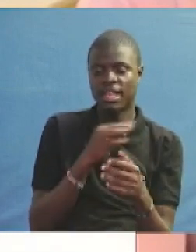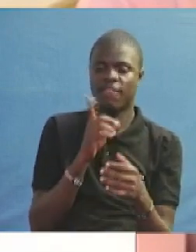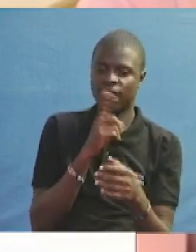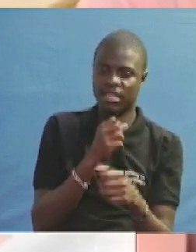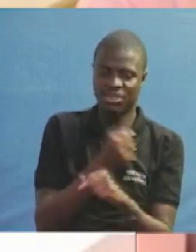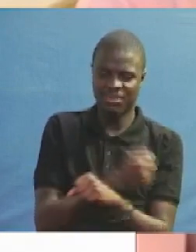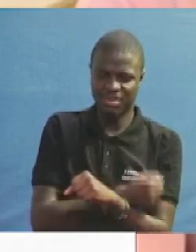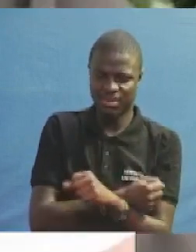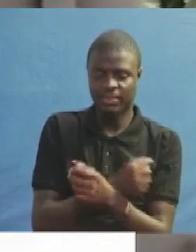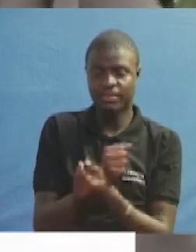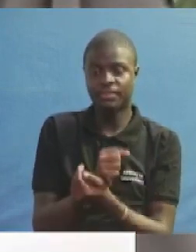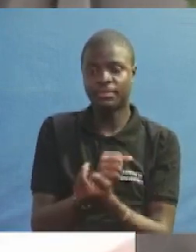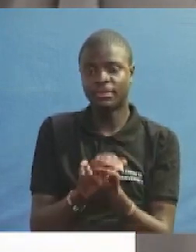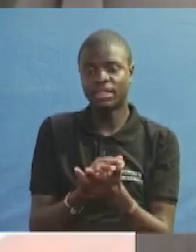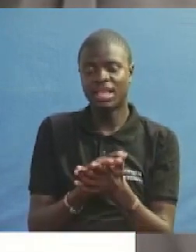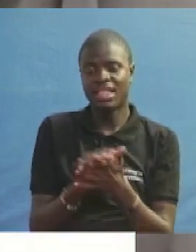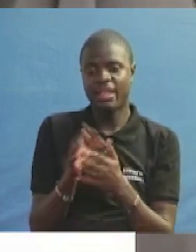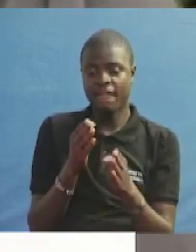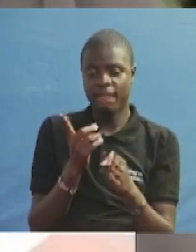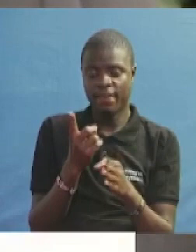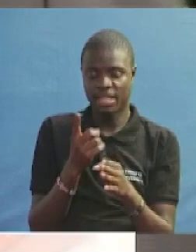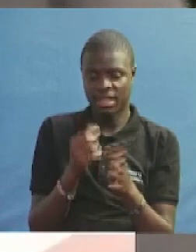wa rasilimali. Shida ya kwanza,